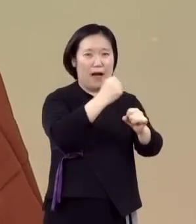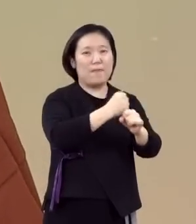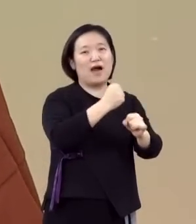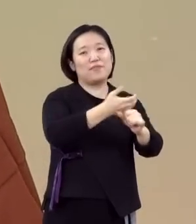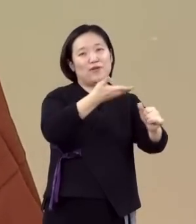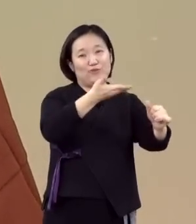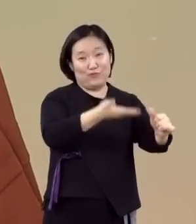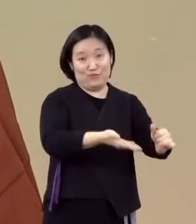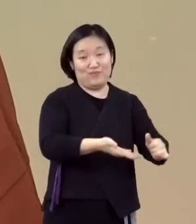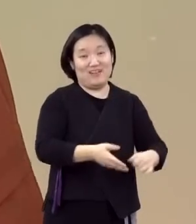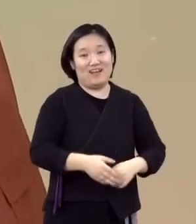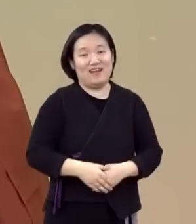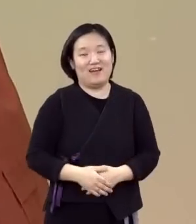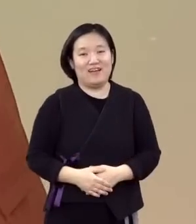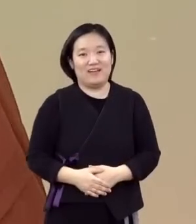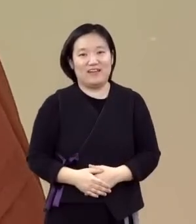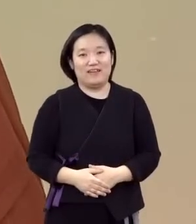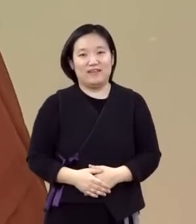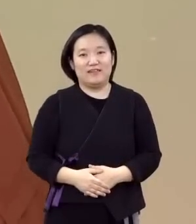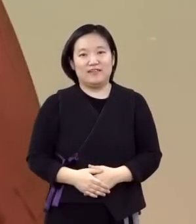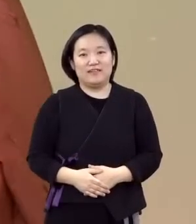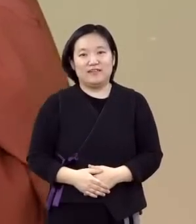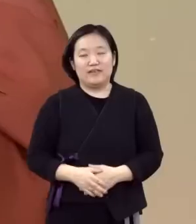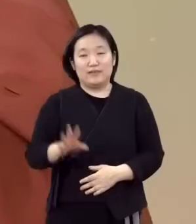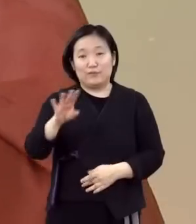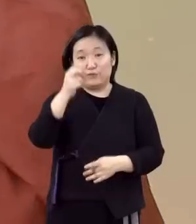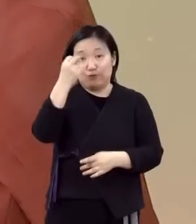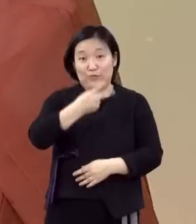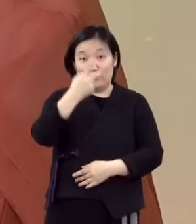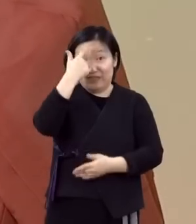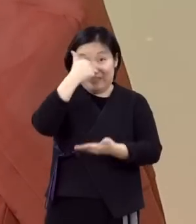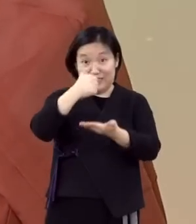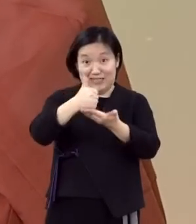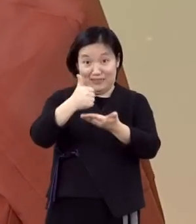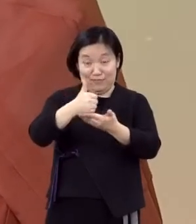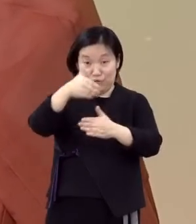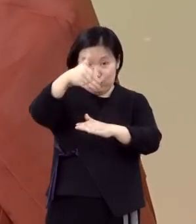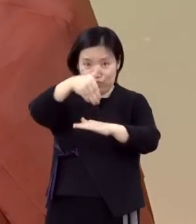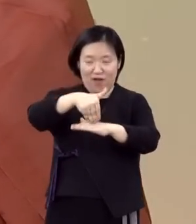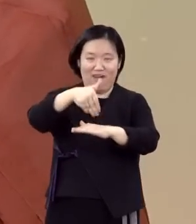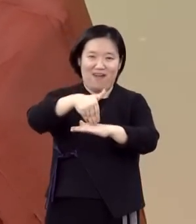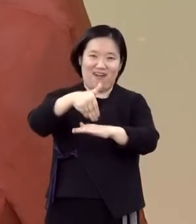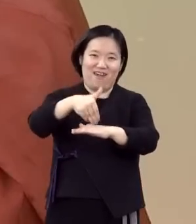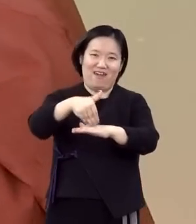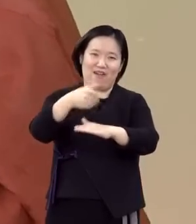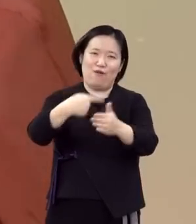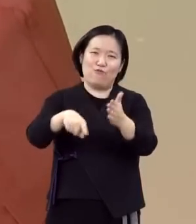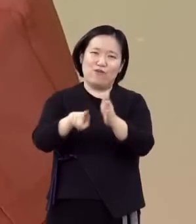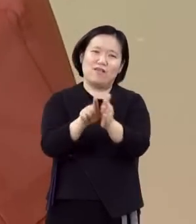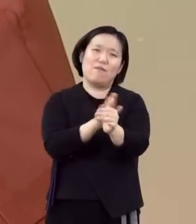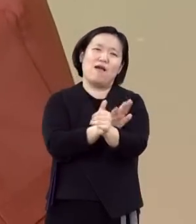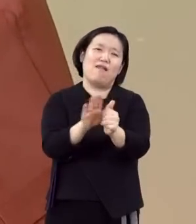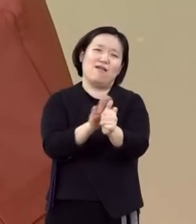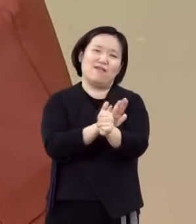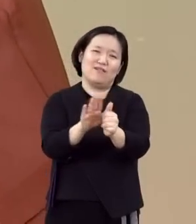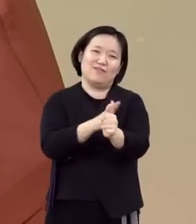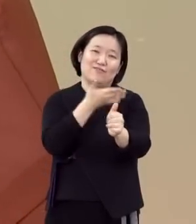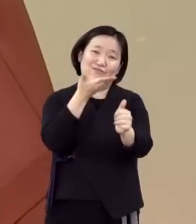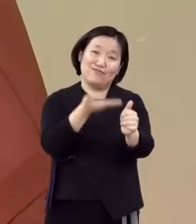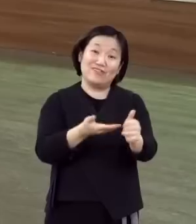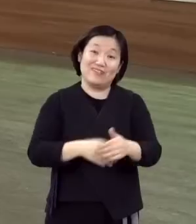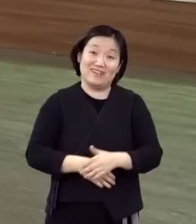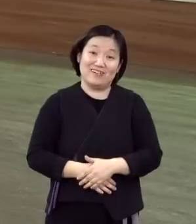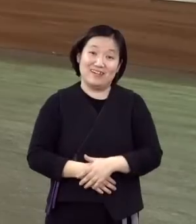을 튼튼하게보수하고 스님이수행할수있도록세심하게보살펴주었다는 아름다운